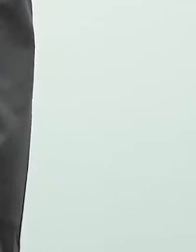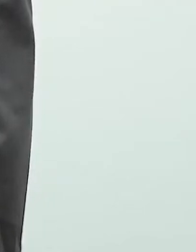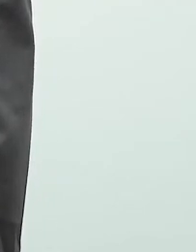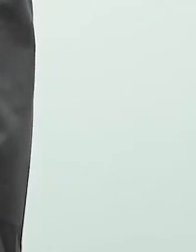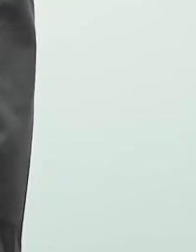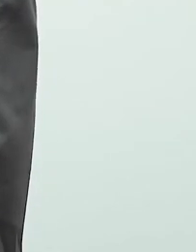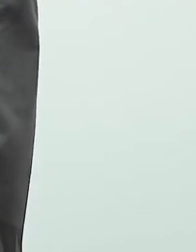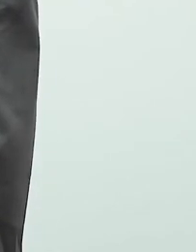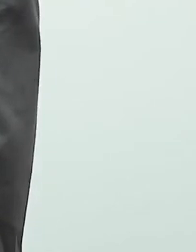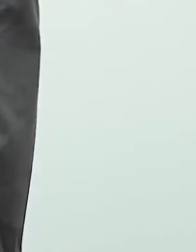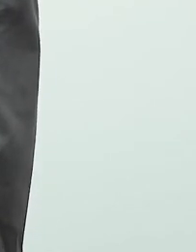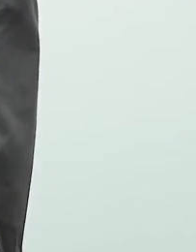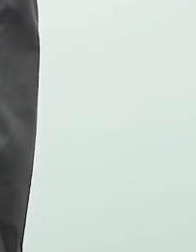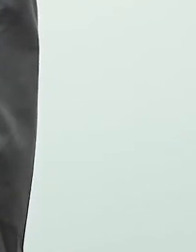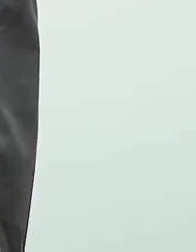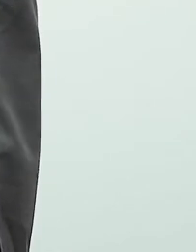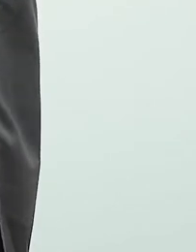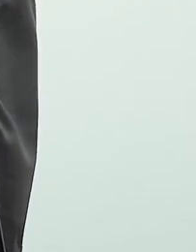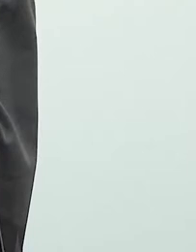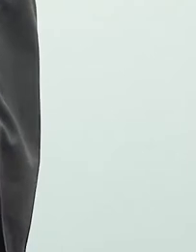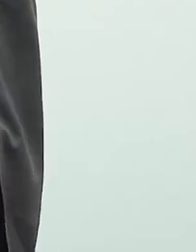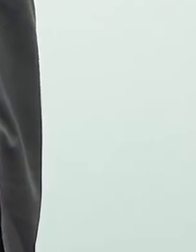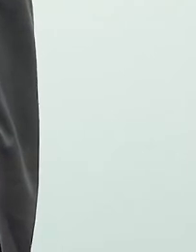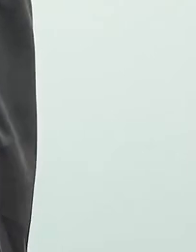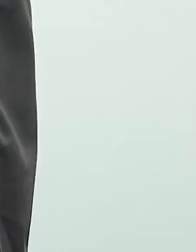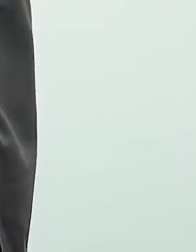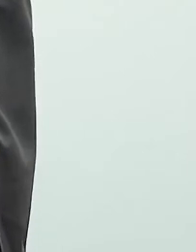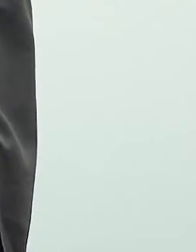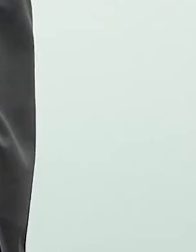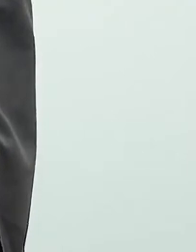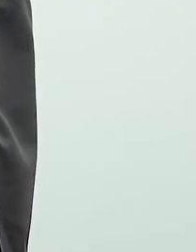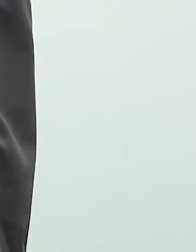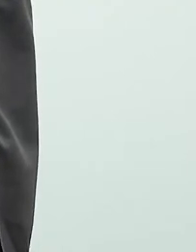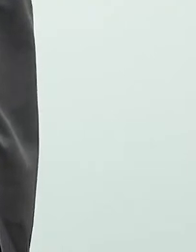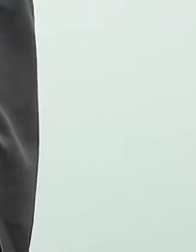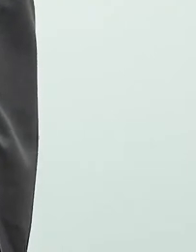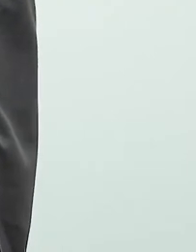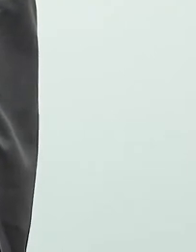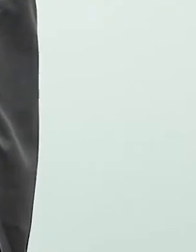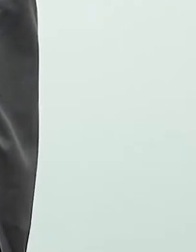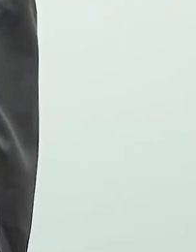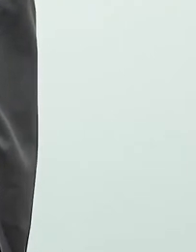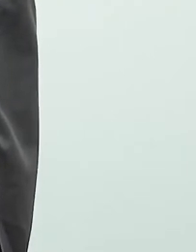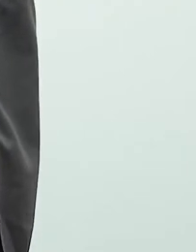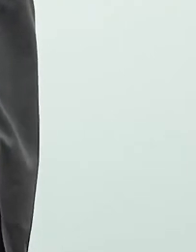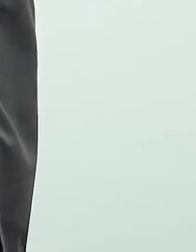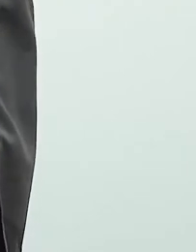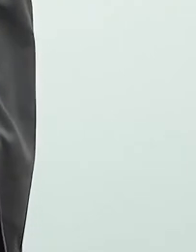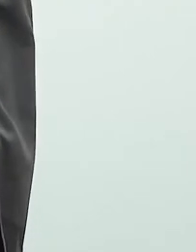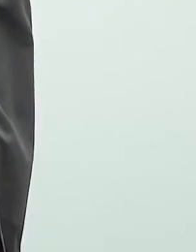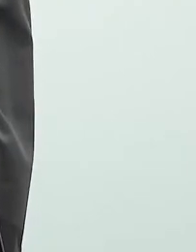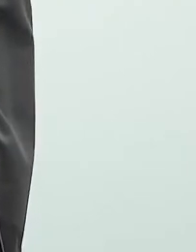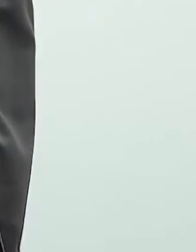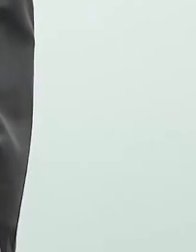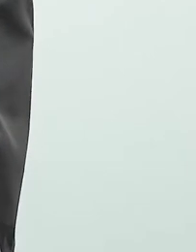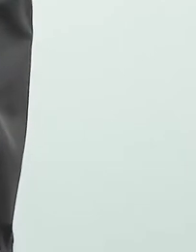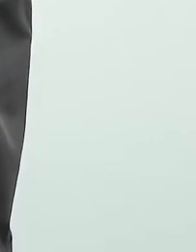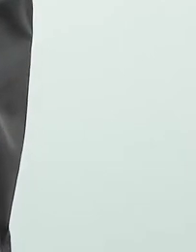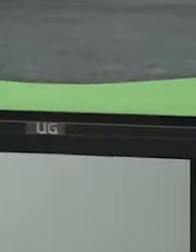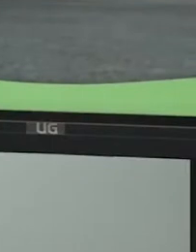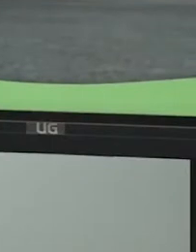힘들어서 그 고등학교는 특수학교 농 학교로 처럼 입학을 하게 된거죠